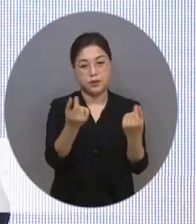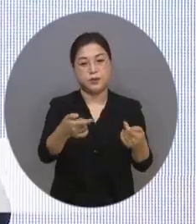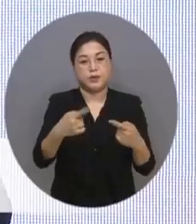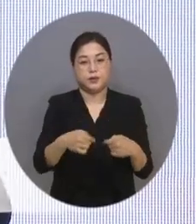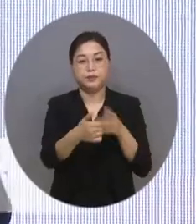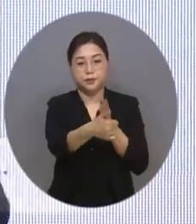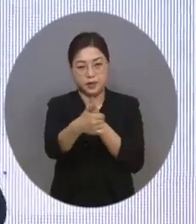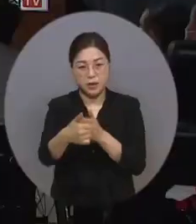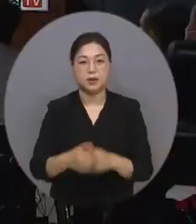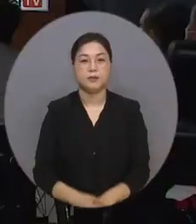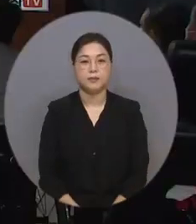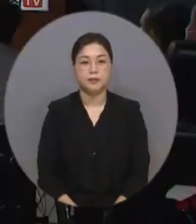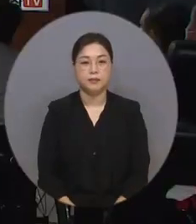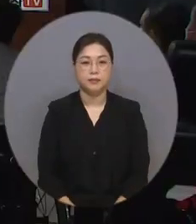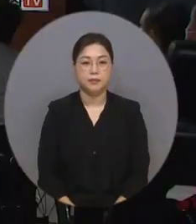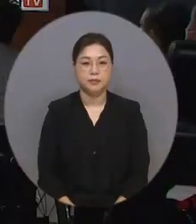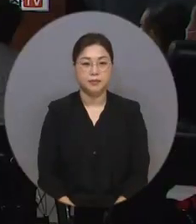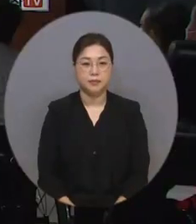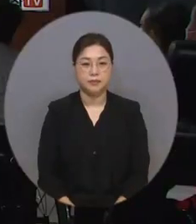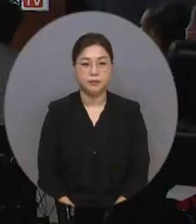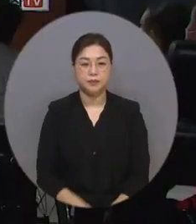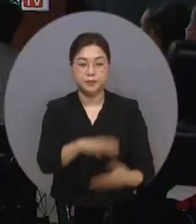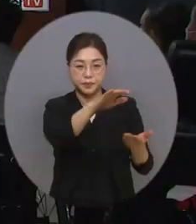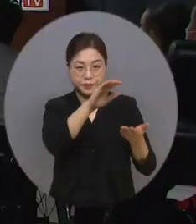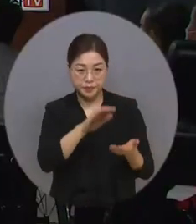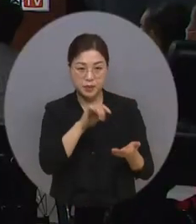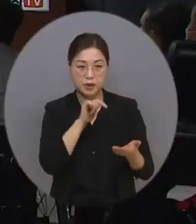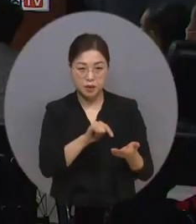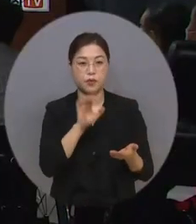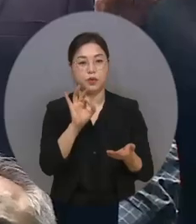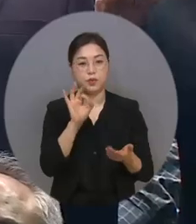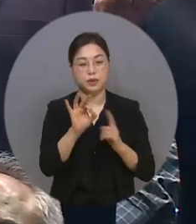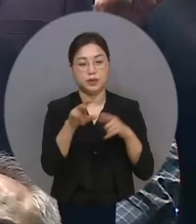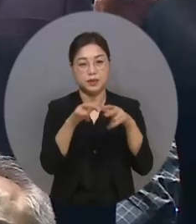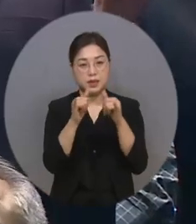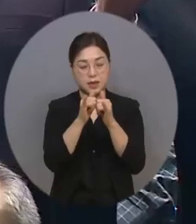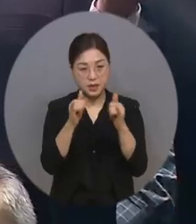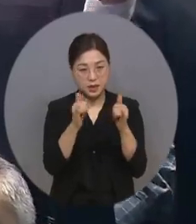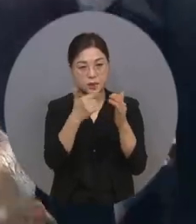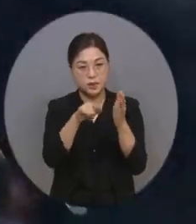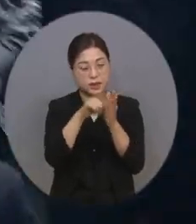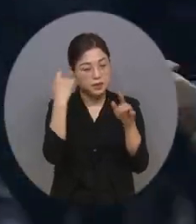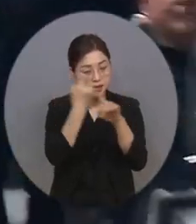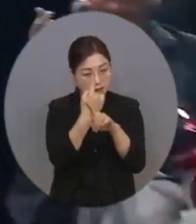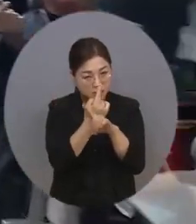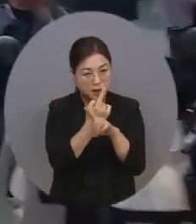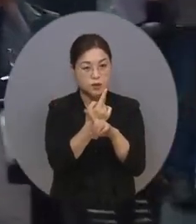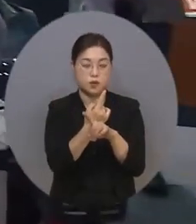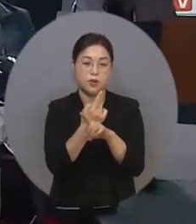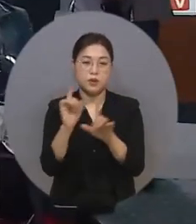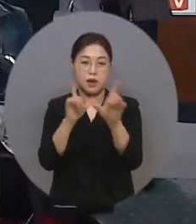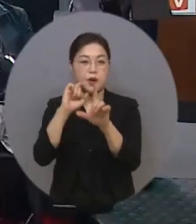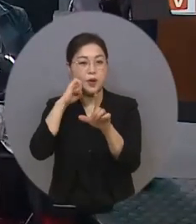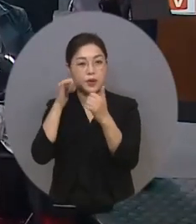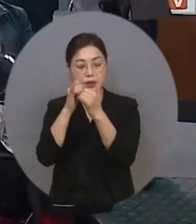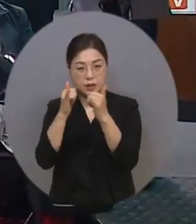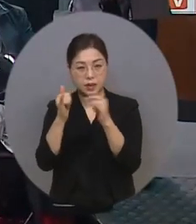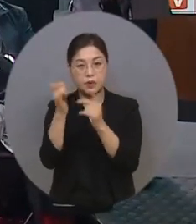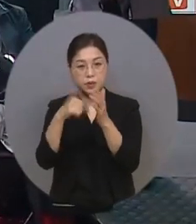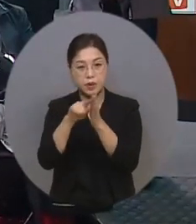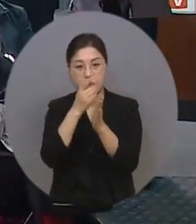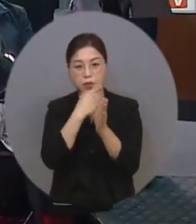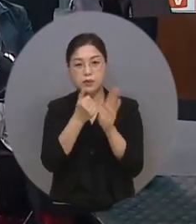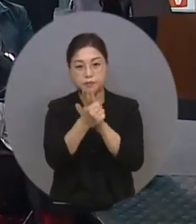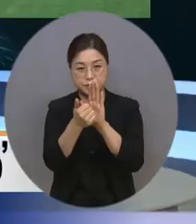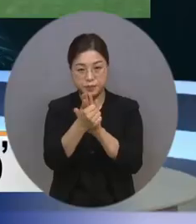하시기를 부탁드립니다. 지원된 기금은 장애 인식 개선과 취약계층 지원 등 복지 증진을 위해 사용될 예정입니다.